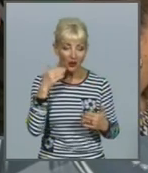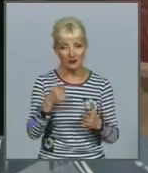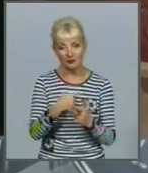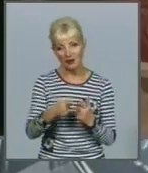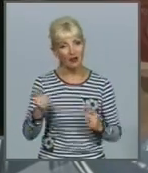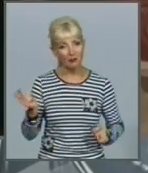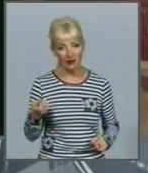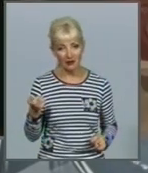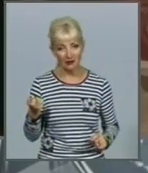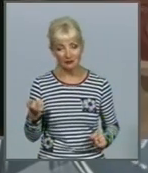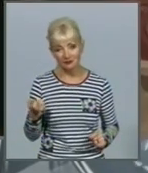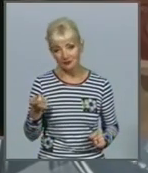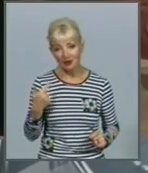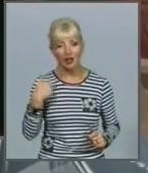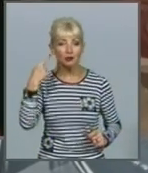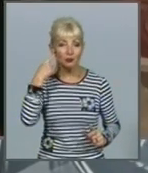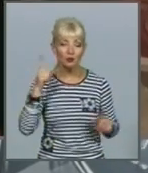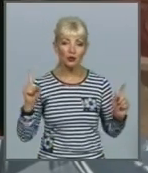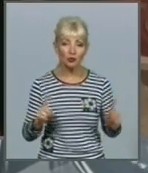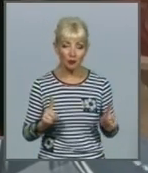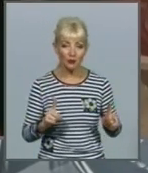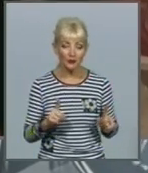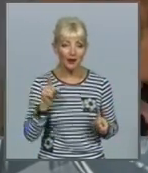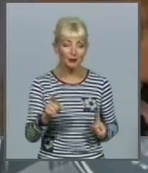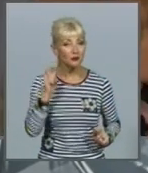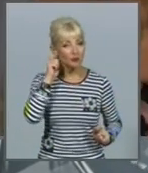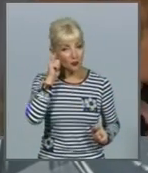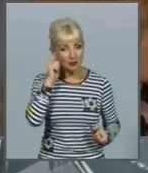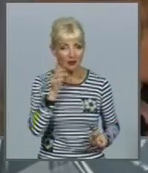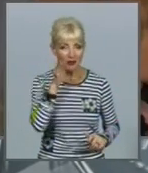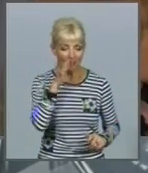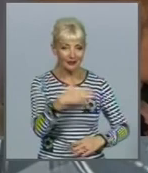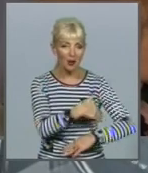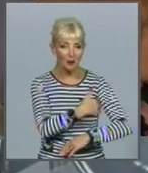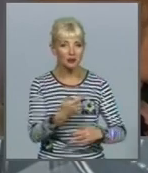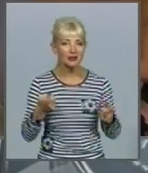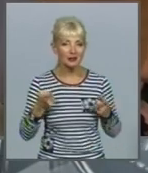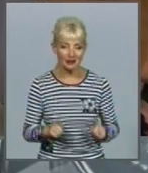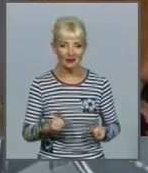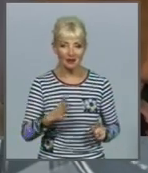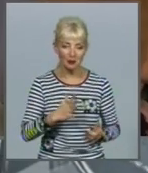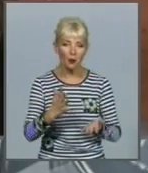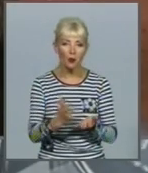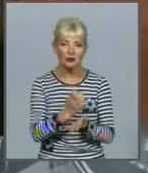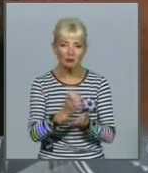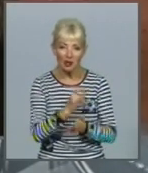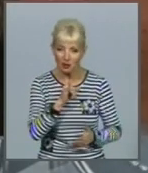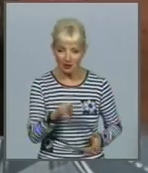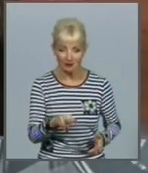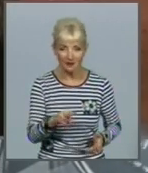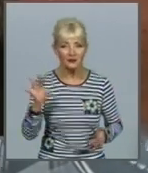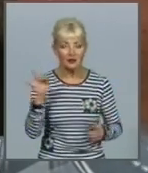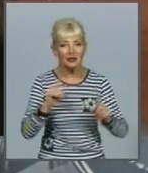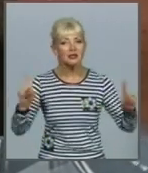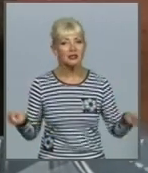Думаю, что тот возраст, когда хочется действительно быть успешным и создавать